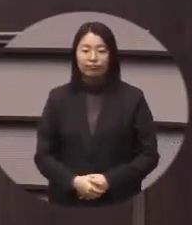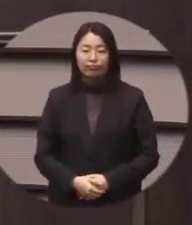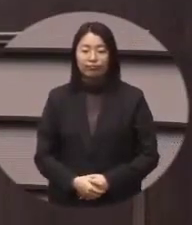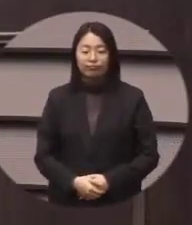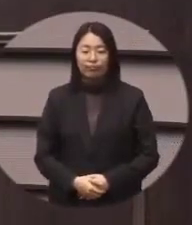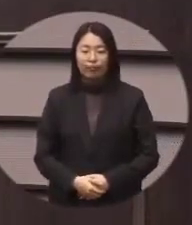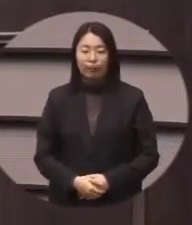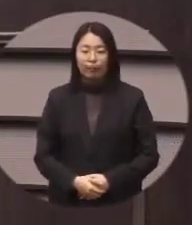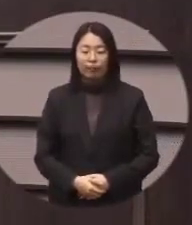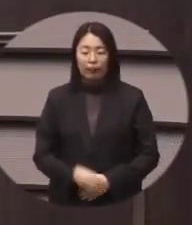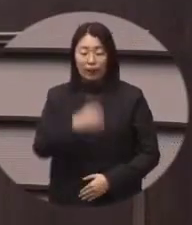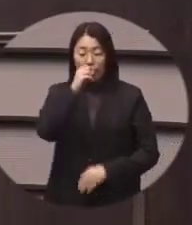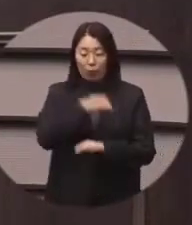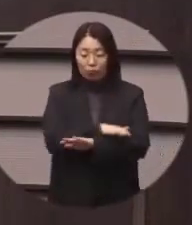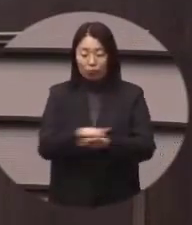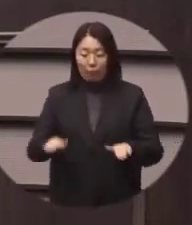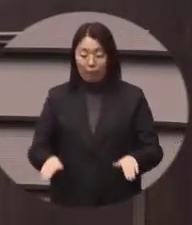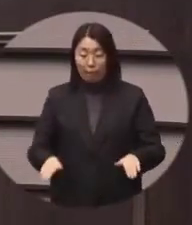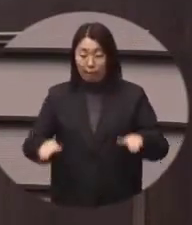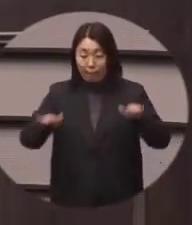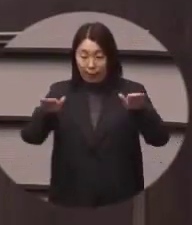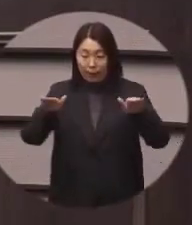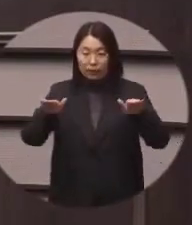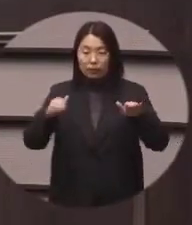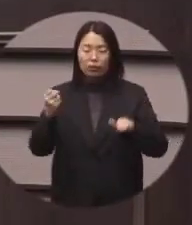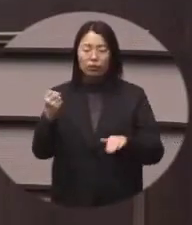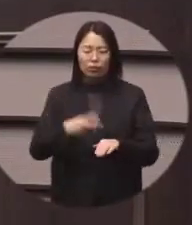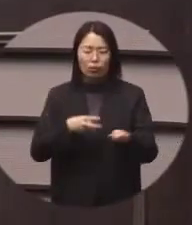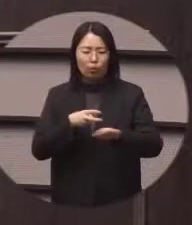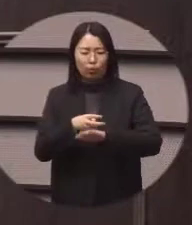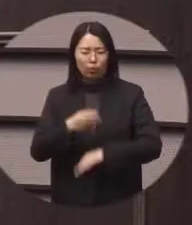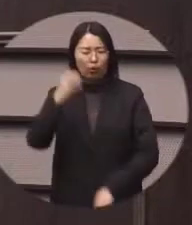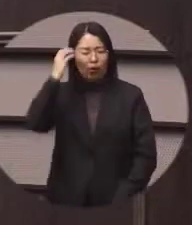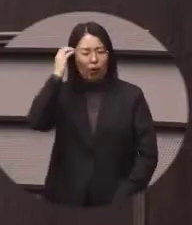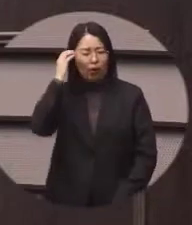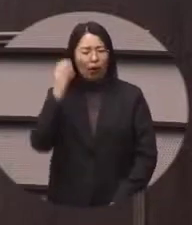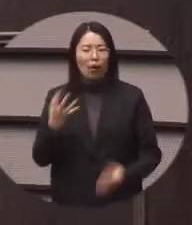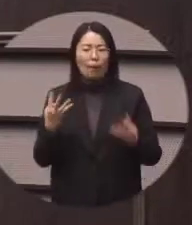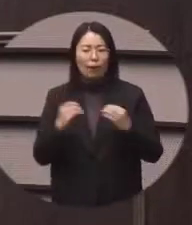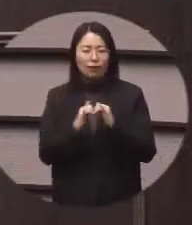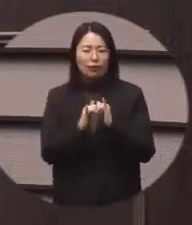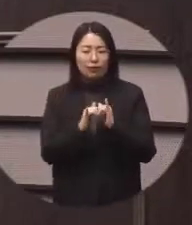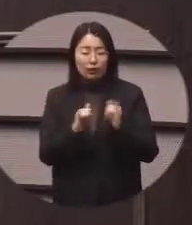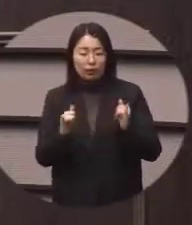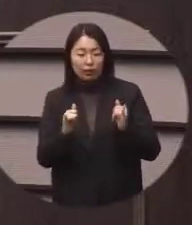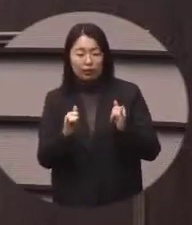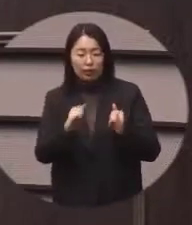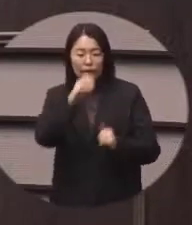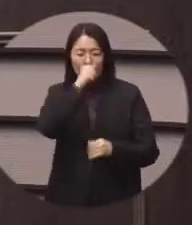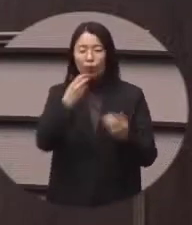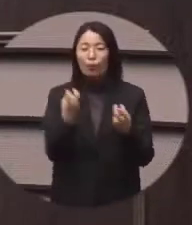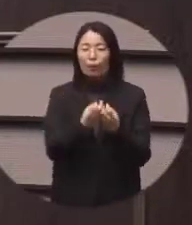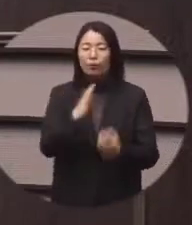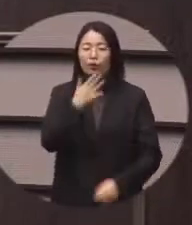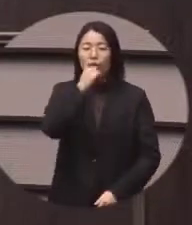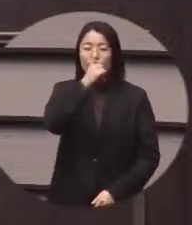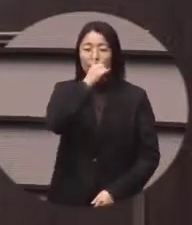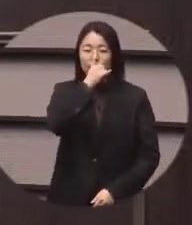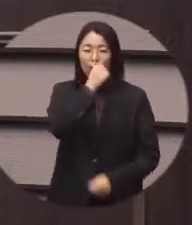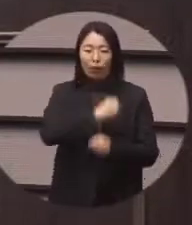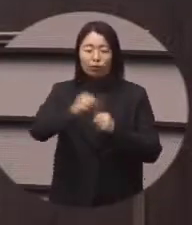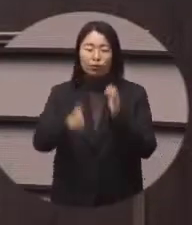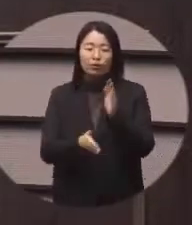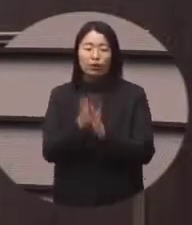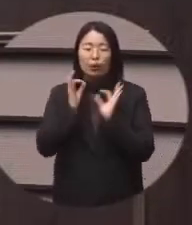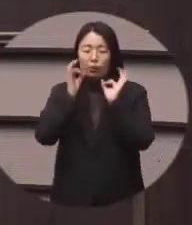균형 발전과 교통난 해소를 바라는 시민들에게 좋은 결과로 귀결될 수 있도록 관계기관과 협의를 강화해